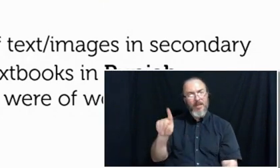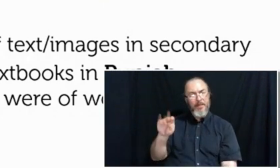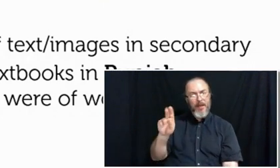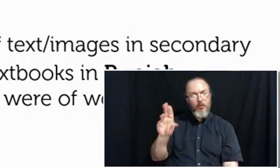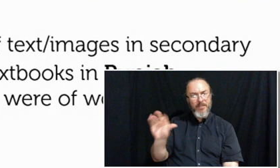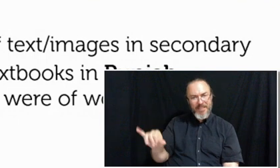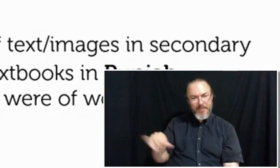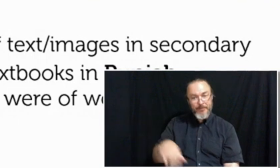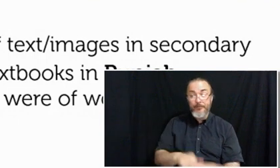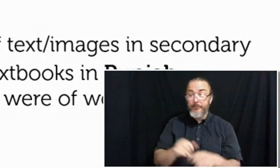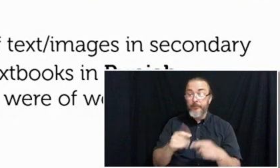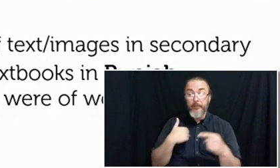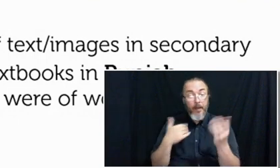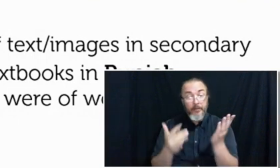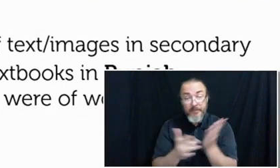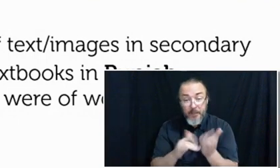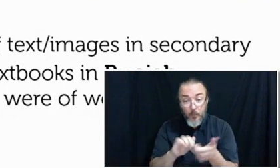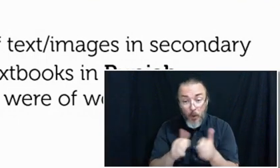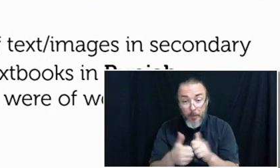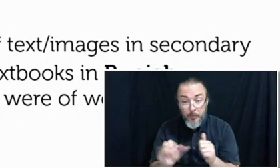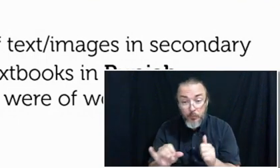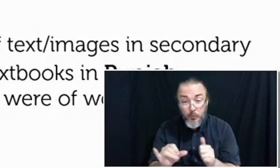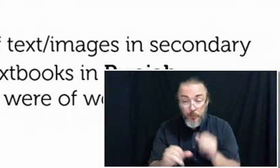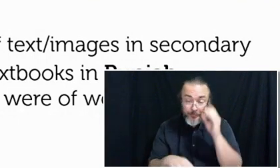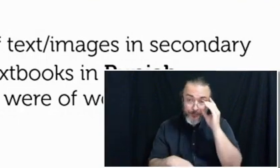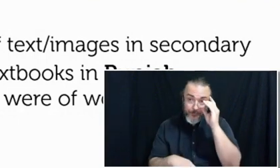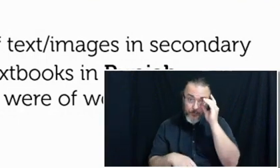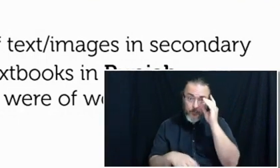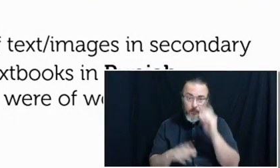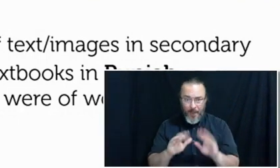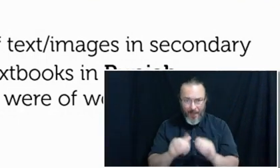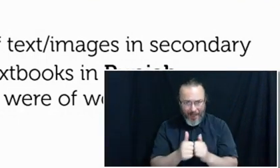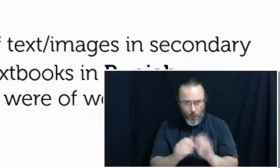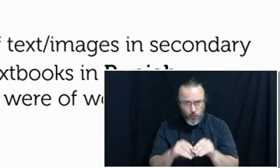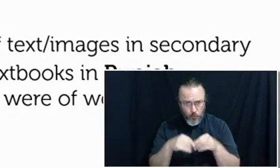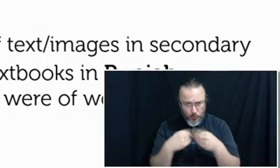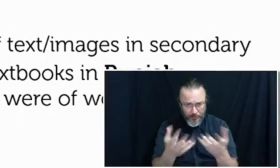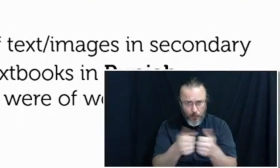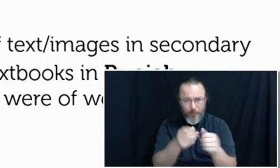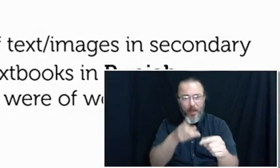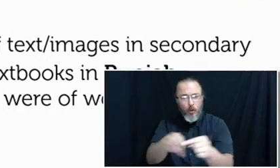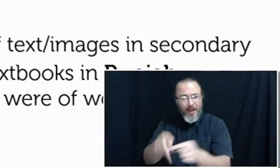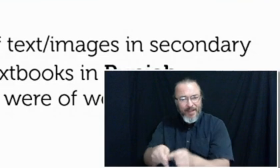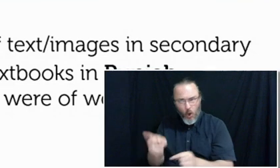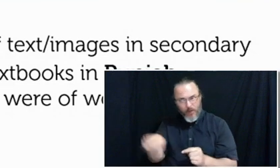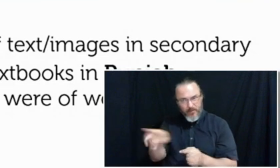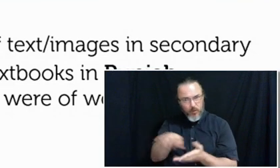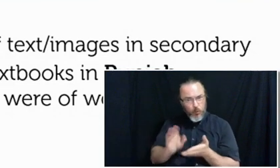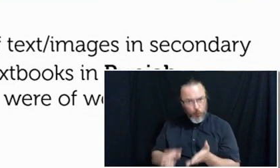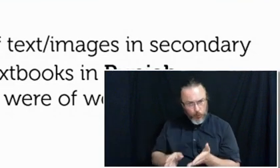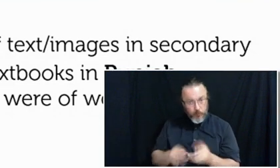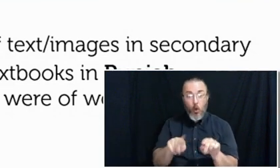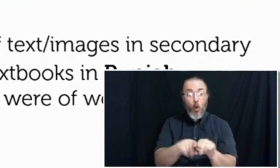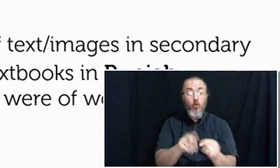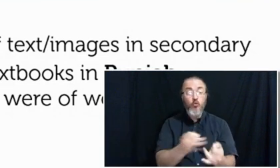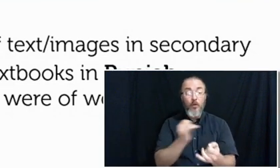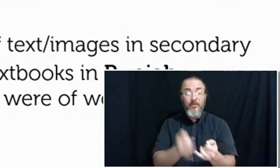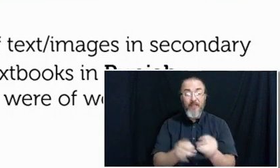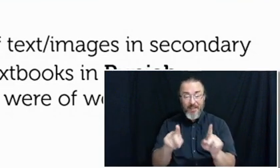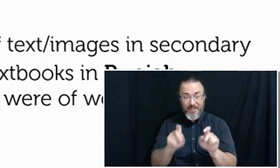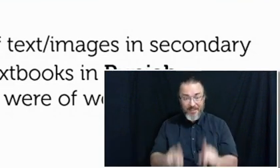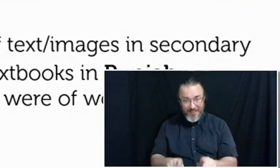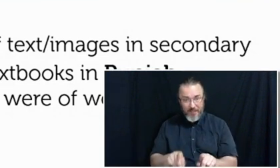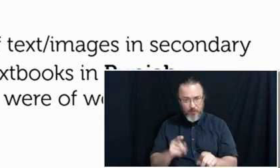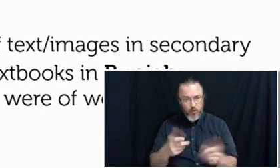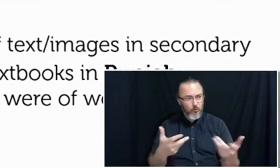Il y a aussi des problèmes techniques pour offrir des compétences pertinentes de façon à ne pas isoler certains apprenants. Les évaluations doivent être alignées